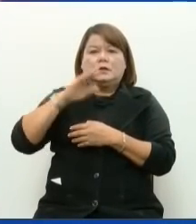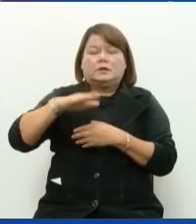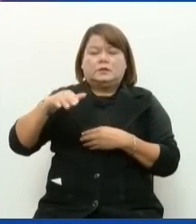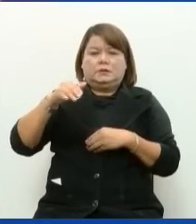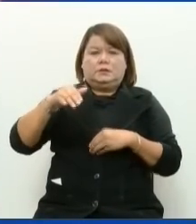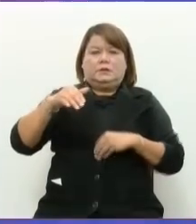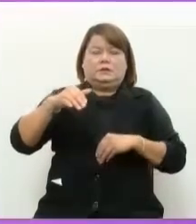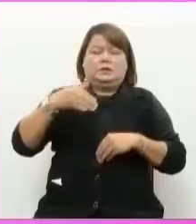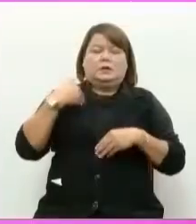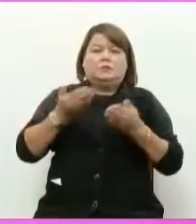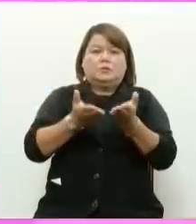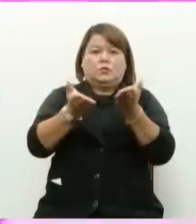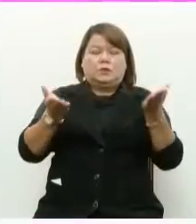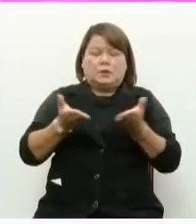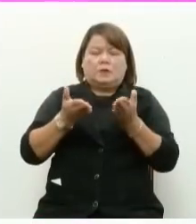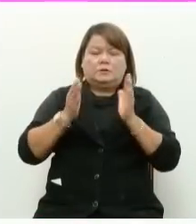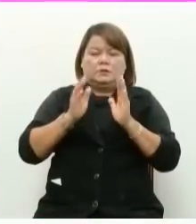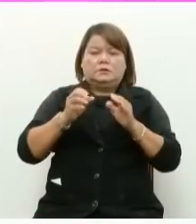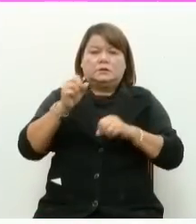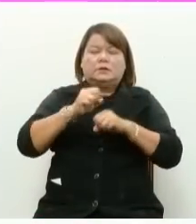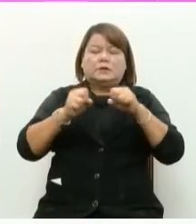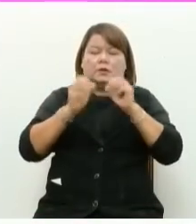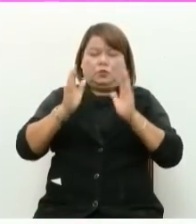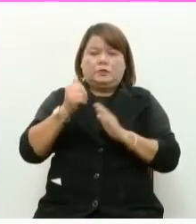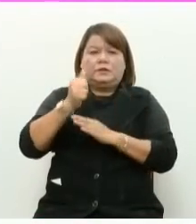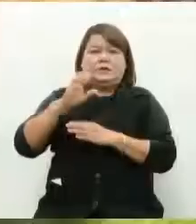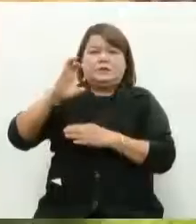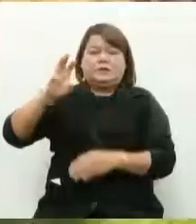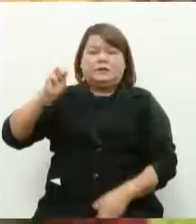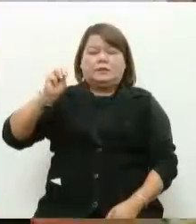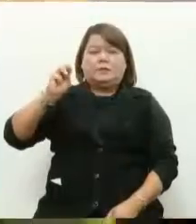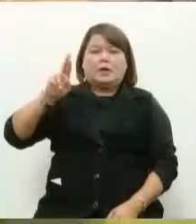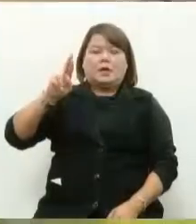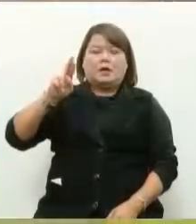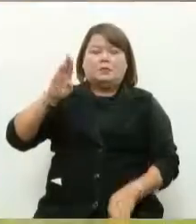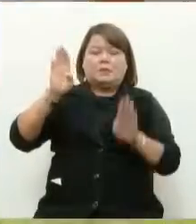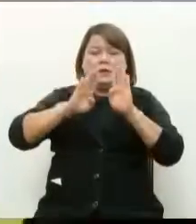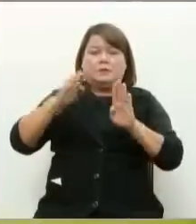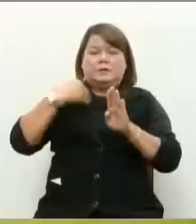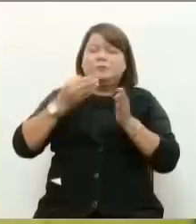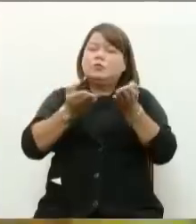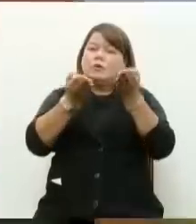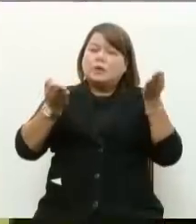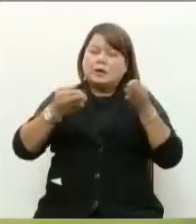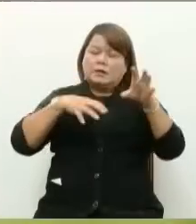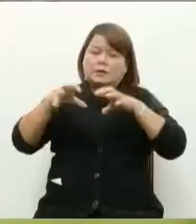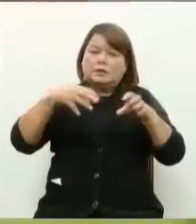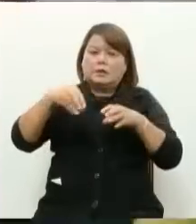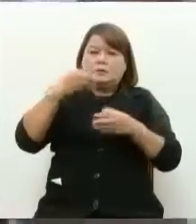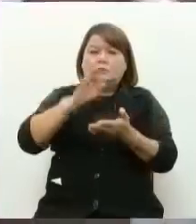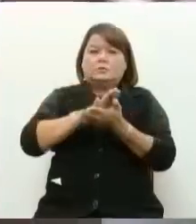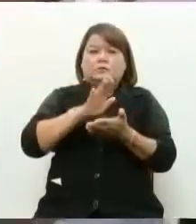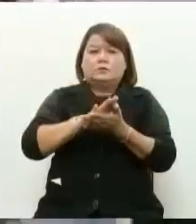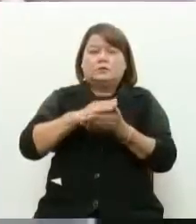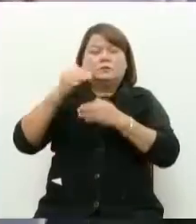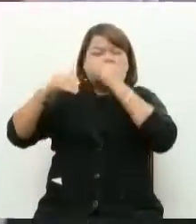รูปแบบการบริหารสร้างสรรค์คนดี CMR Modelเป็นนวัตกรรมด้านการบริหารและการจัดการสถานศึกษาพั